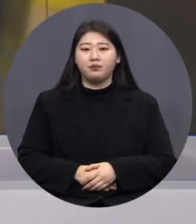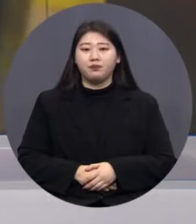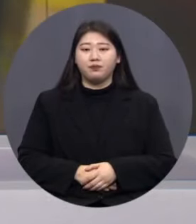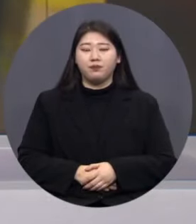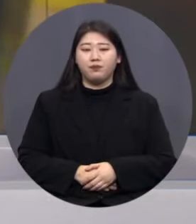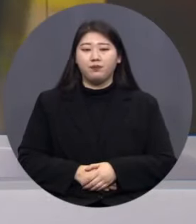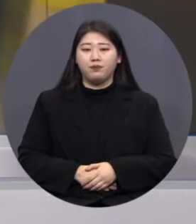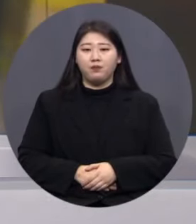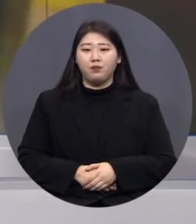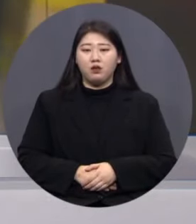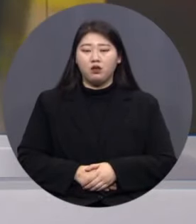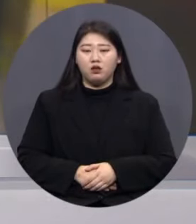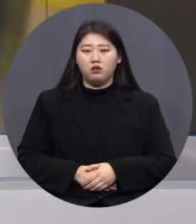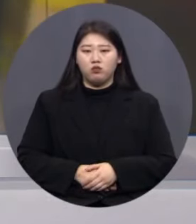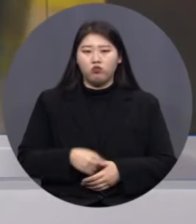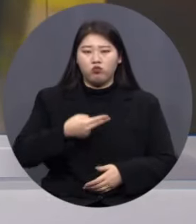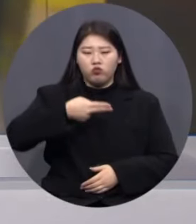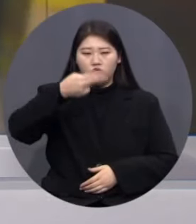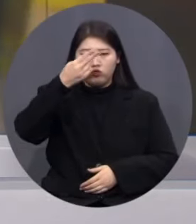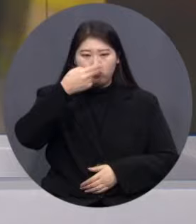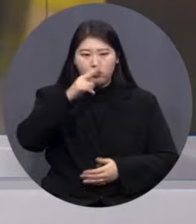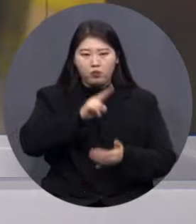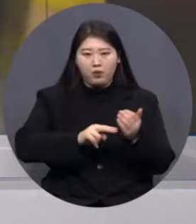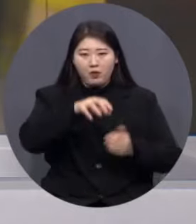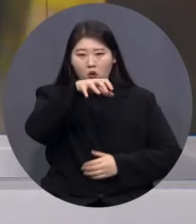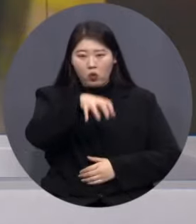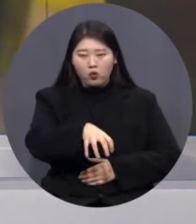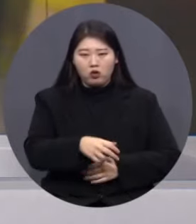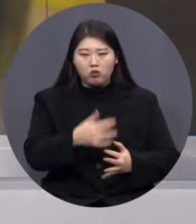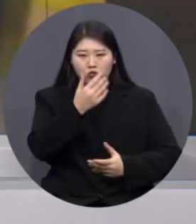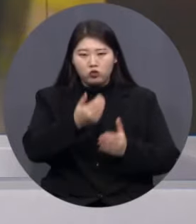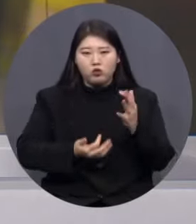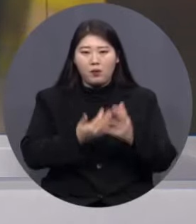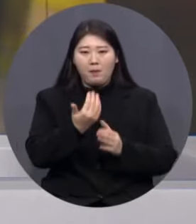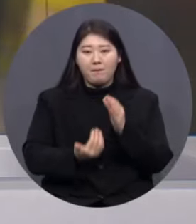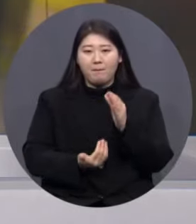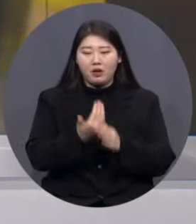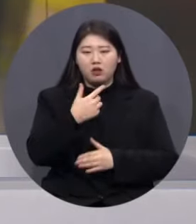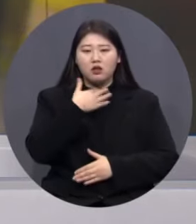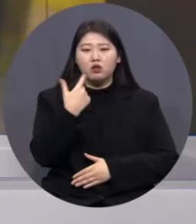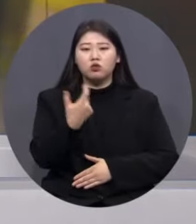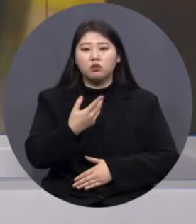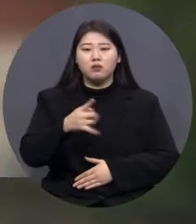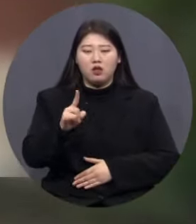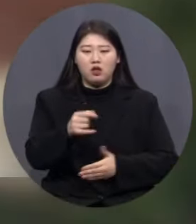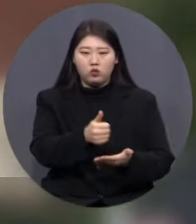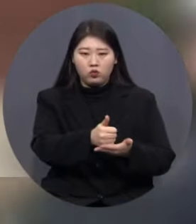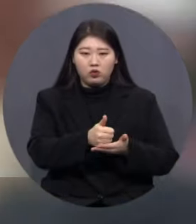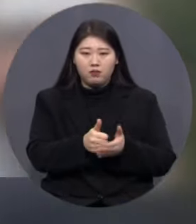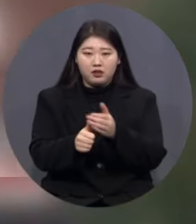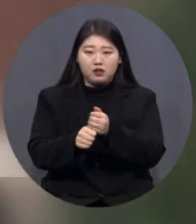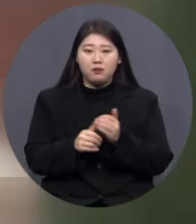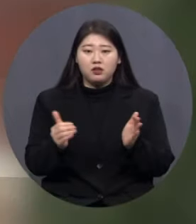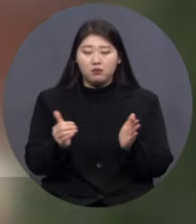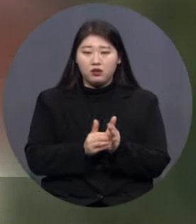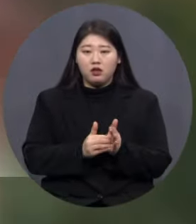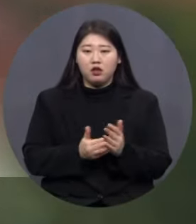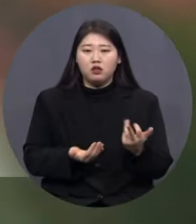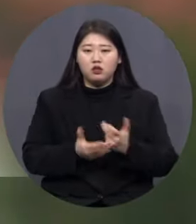예정입니다 유흥주점에서 불을 지른 혐의로 60대 손님이 경찰에 붙잡혔습니다